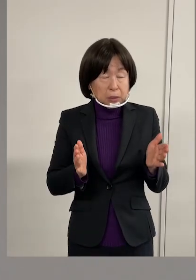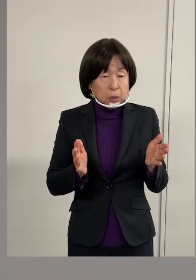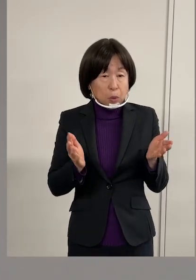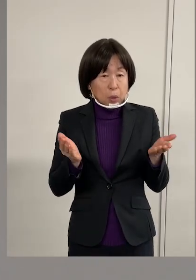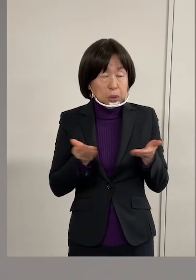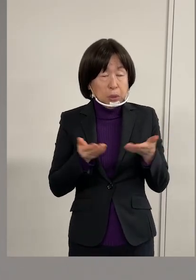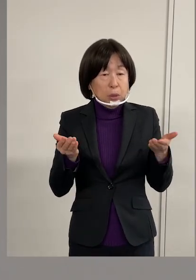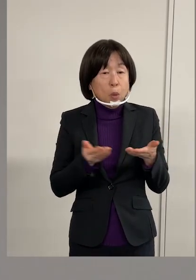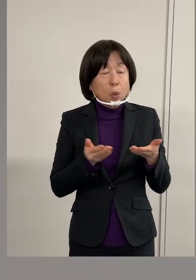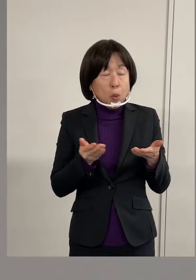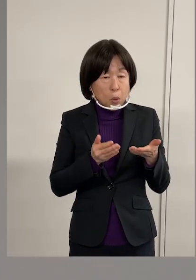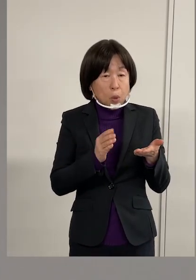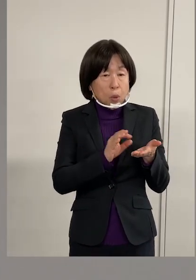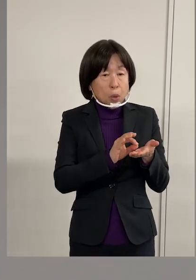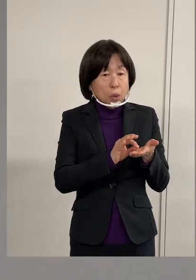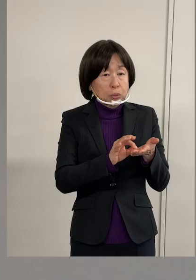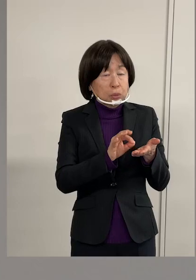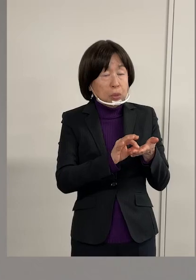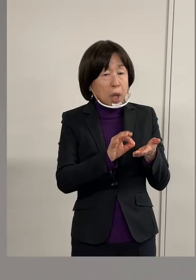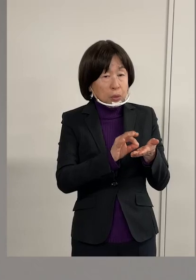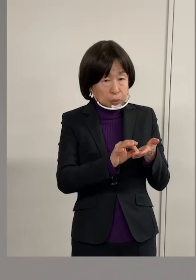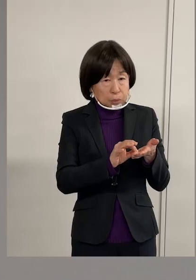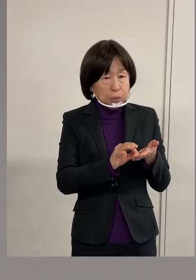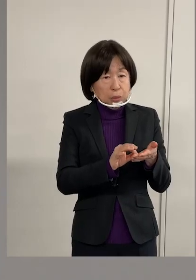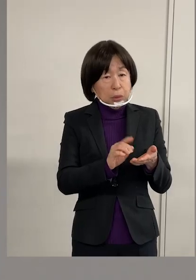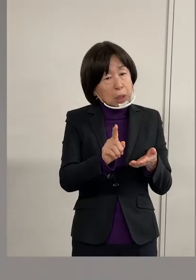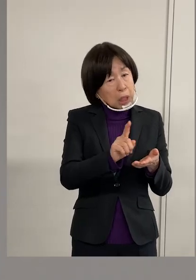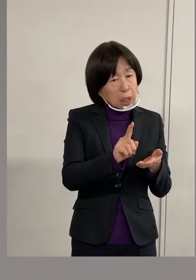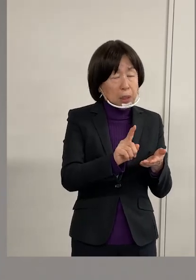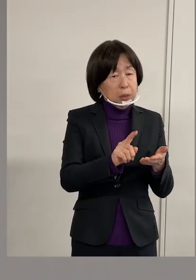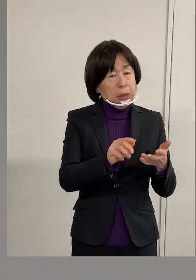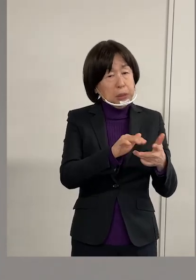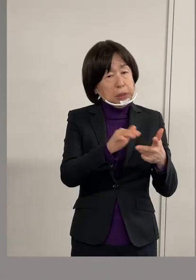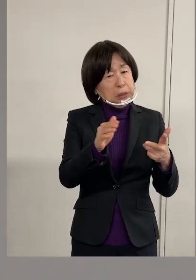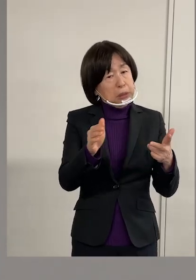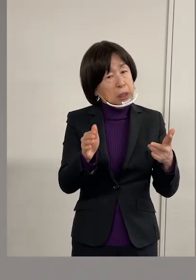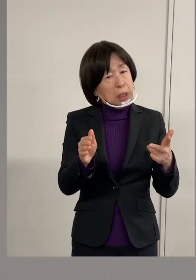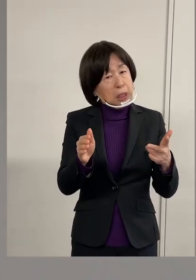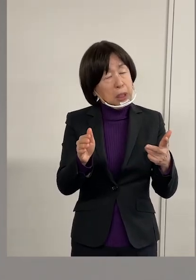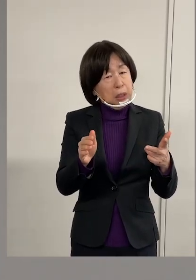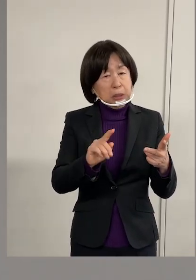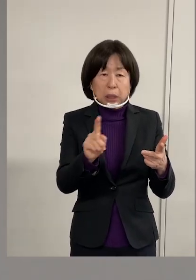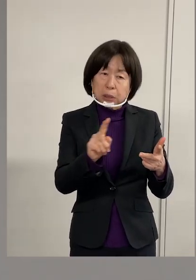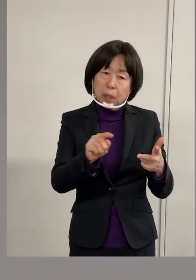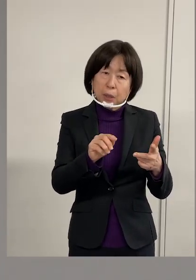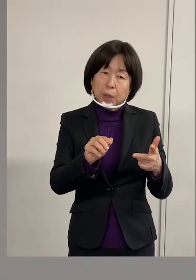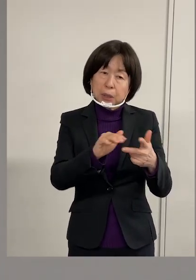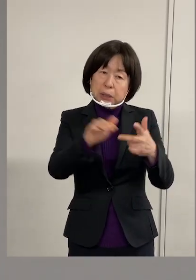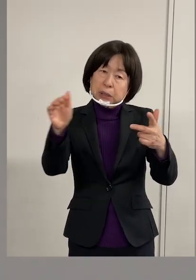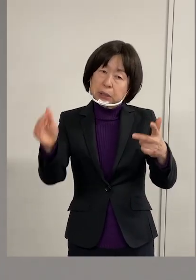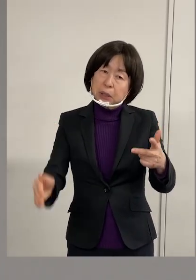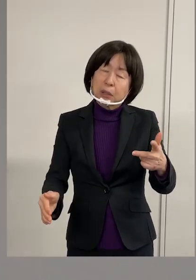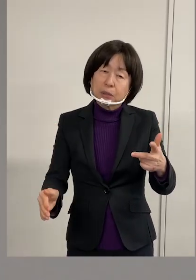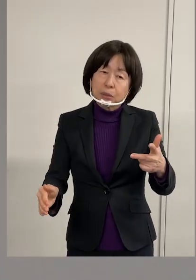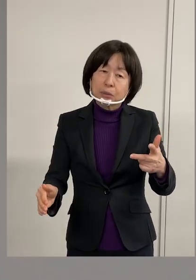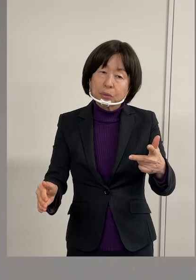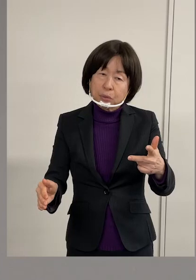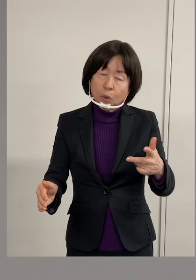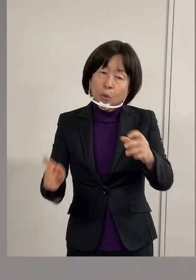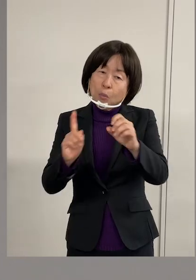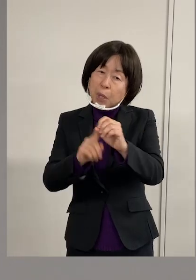用する形で、何らかのその施設というか、の整備を目指すという、目標は変わって